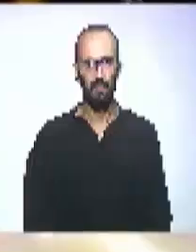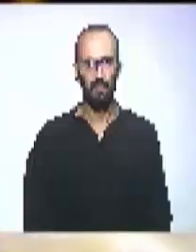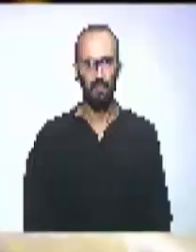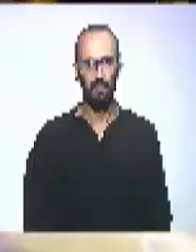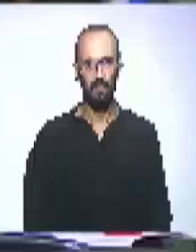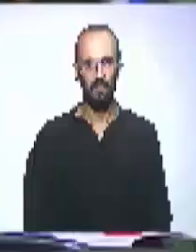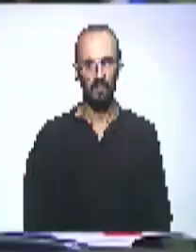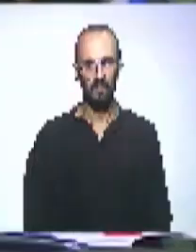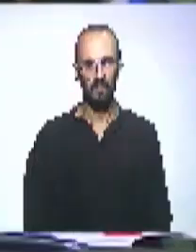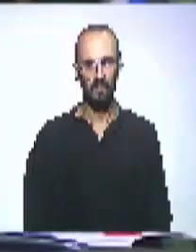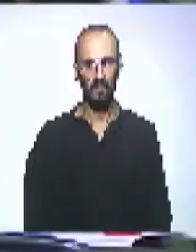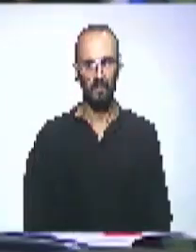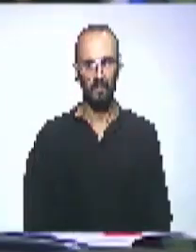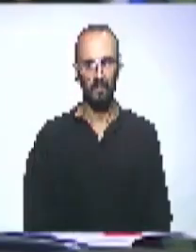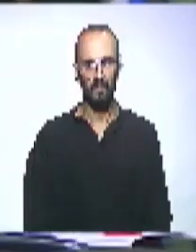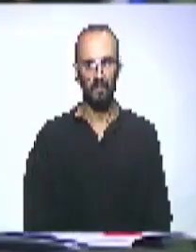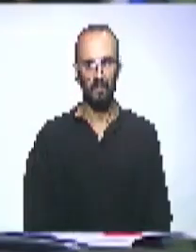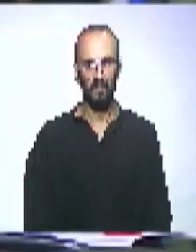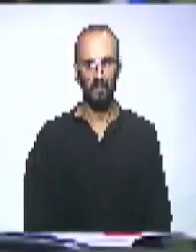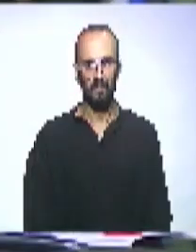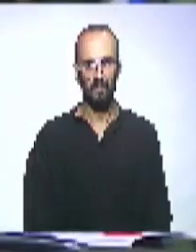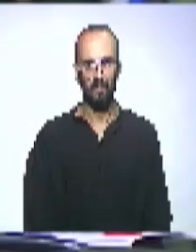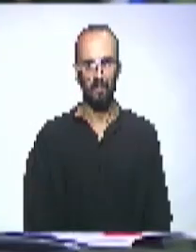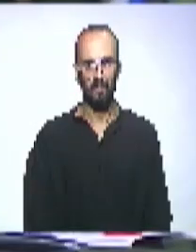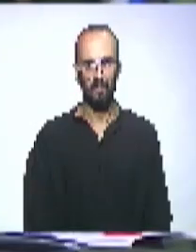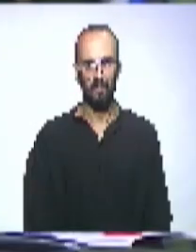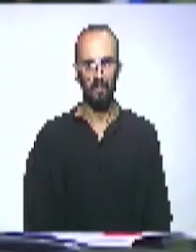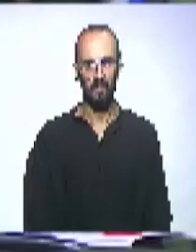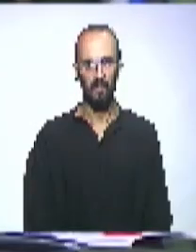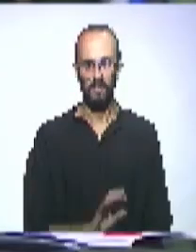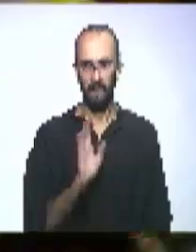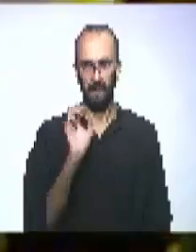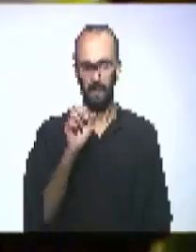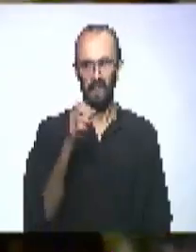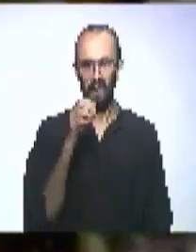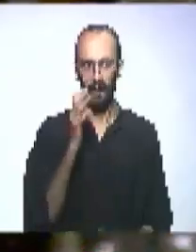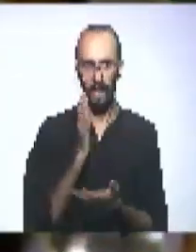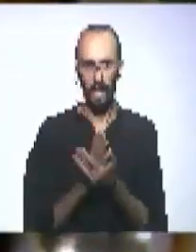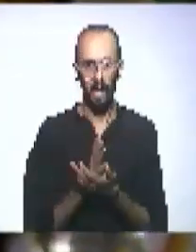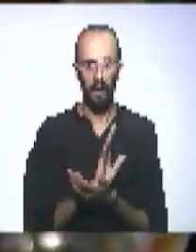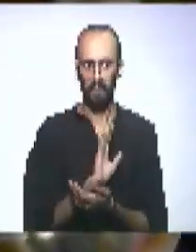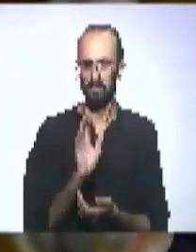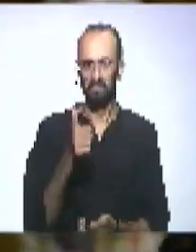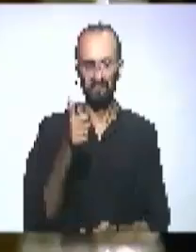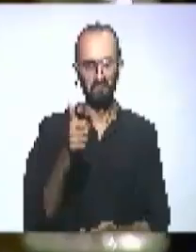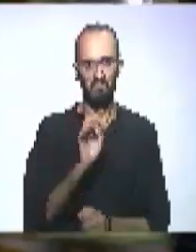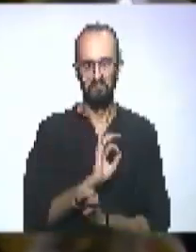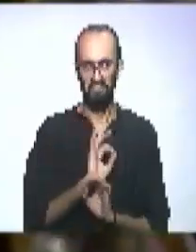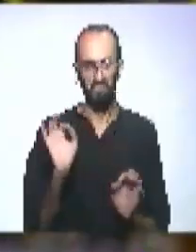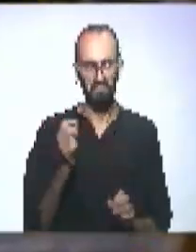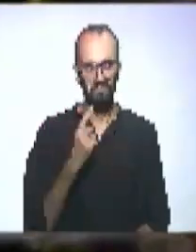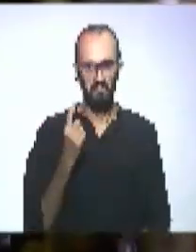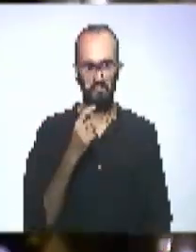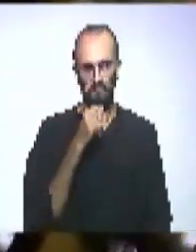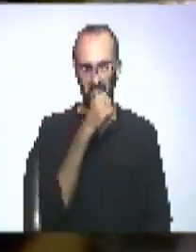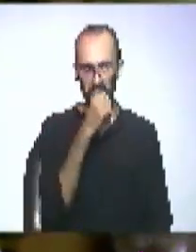انا عامل ده على فكره من امبارح، بصوا الفرق. خلاص يعني لما بيقعد في الثلاجه خلاص بياخد وضعه تماما يعني.